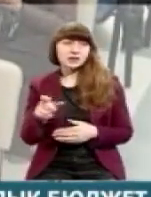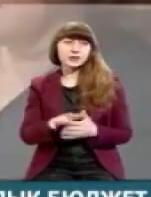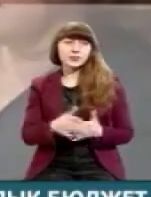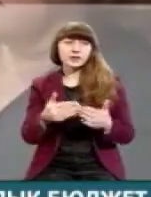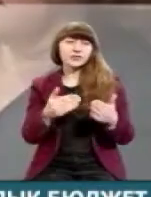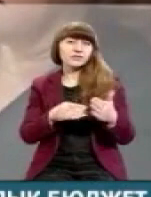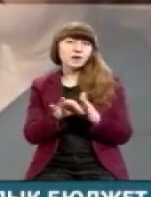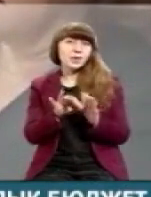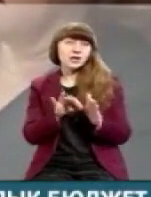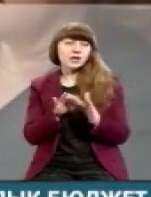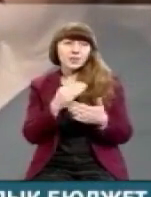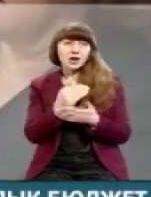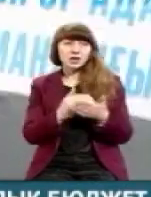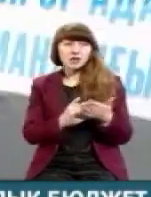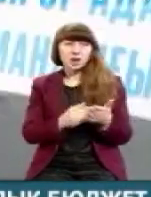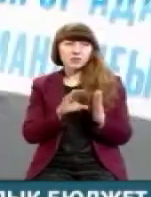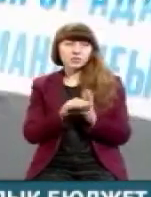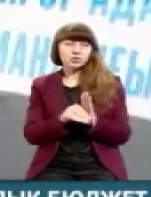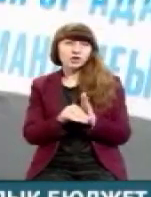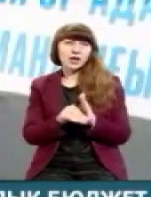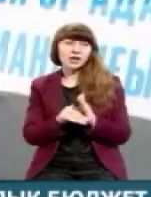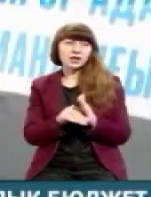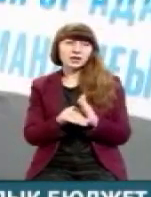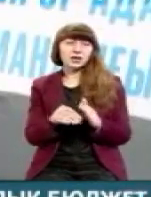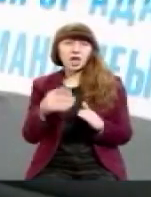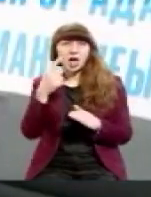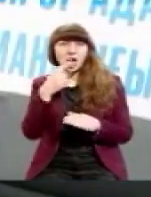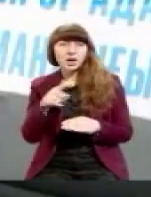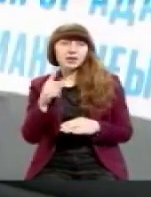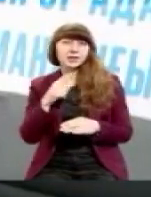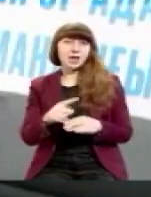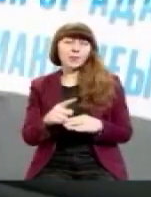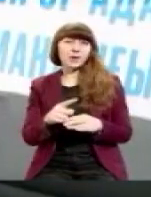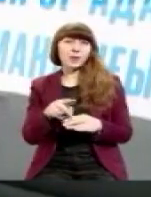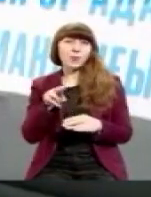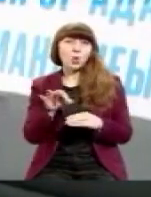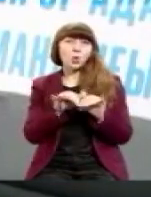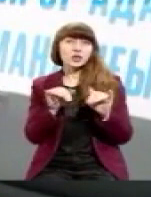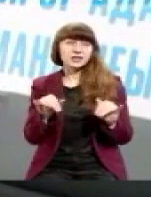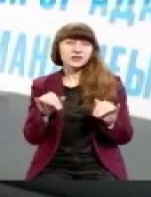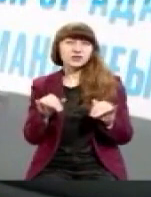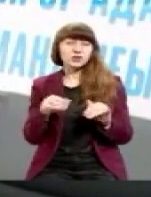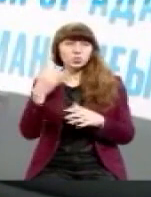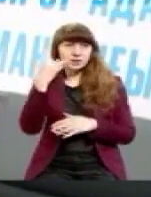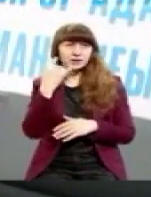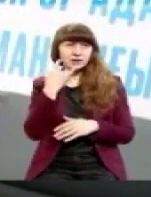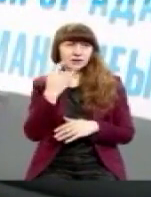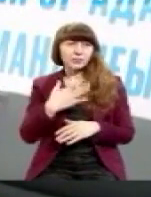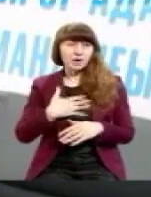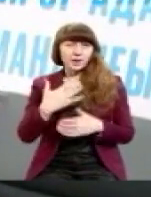дамытуға бағытталған түрлі ұсыныстар көрсетілген. Менің бағдарламам өзі жалпы 5 бағыттан тұрады. Бірінші бағыт ол